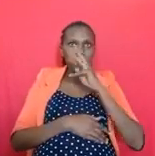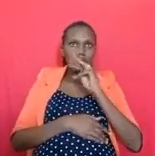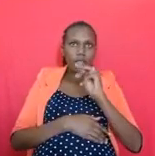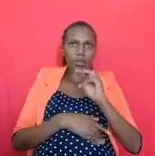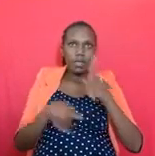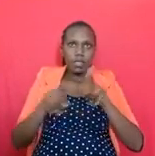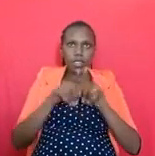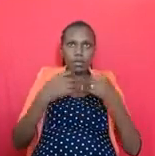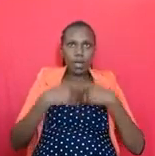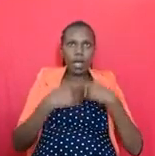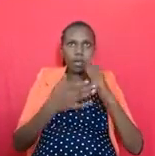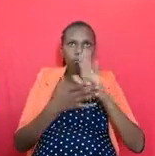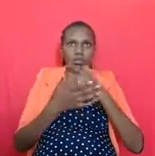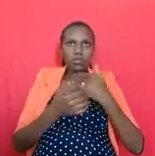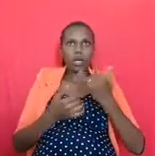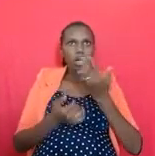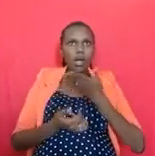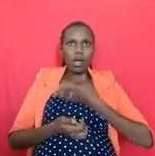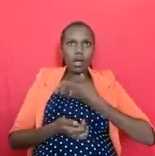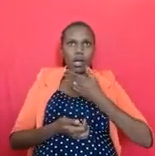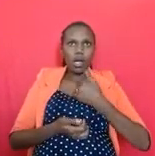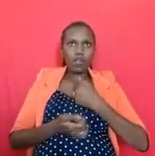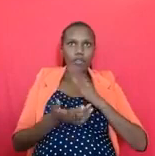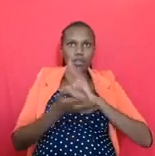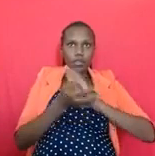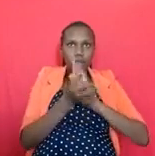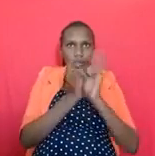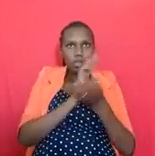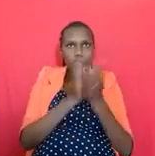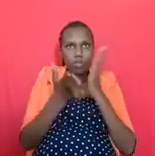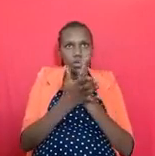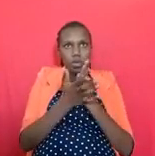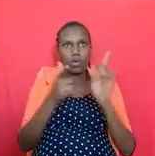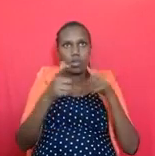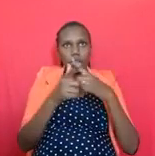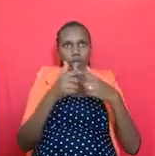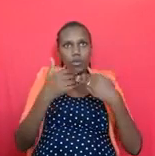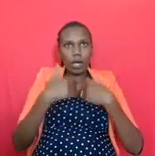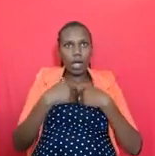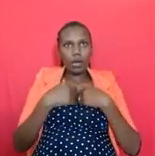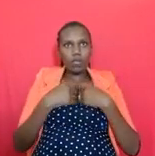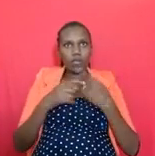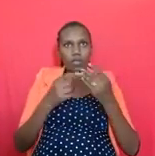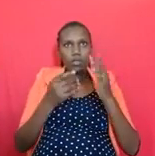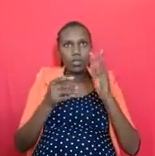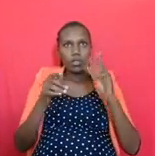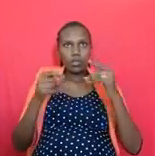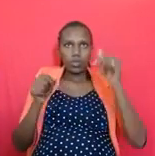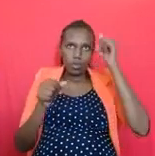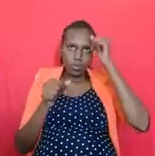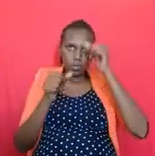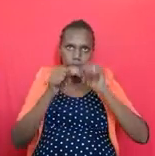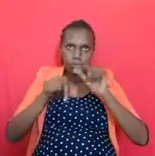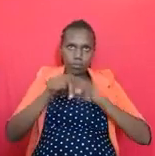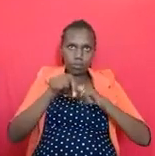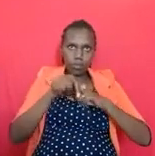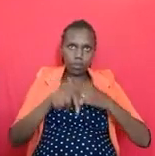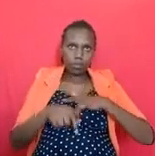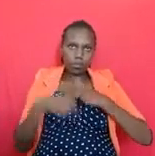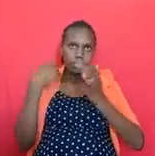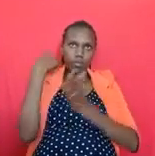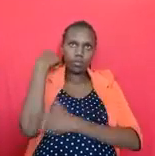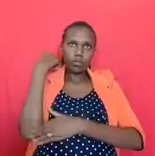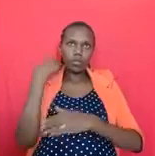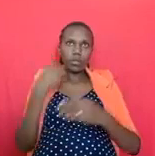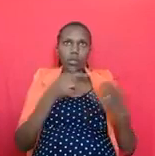na tugatuma tuiguire uru ni tukuherana ma ni tukuigua uru mundu wa mahitia maya maitu twamaririkana ni tukuigua